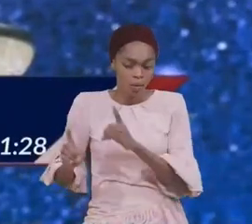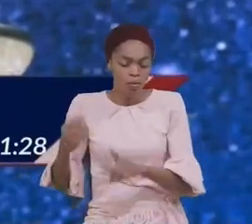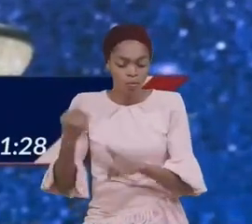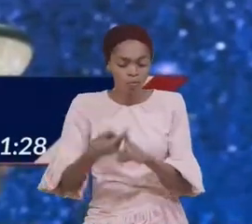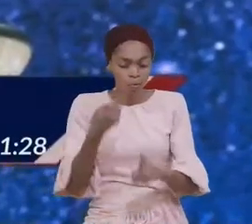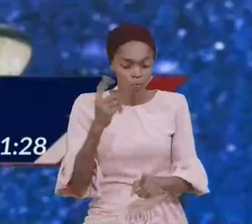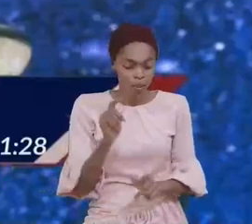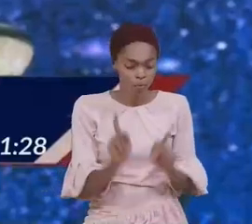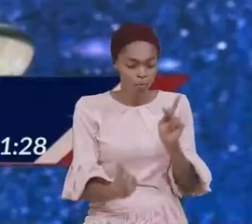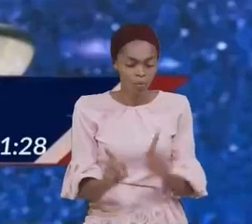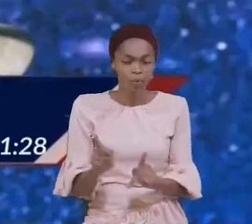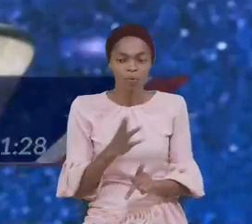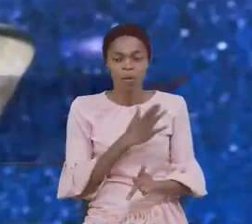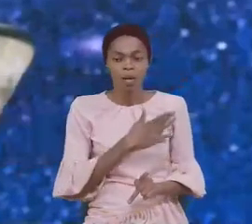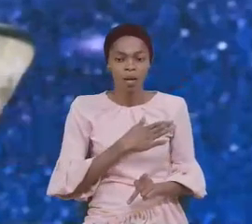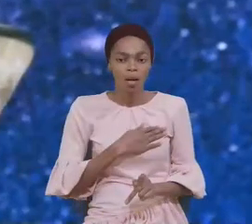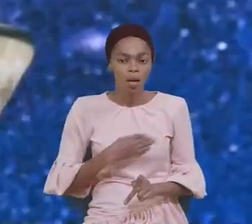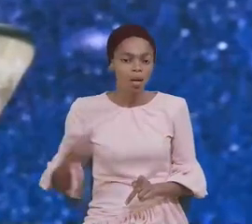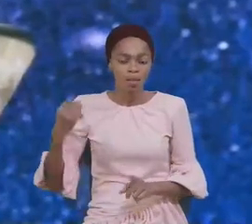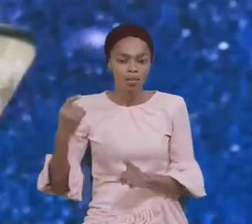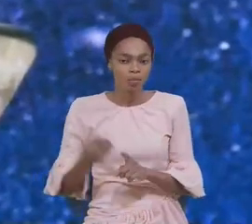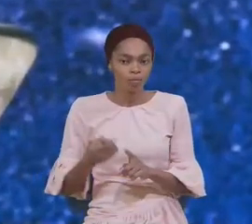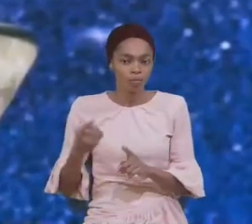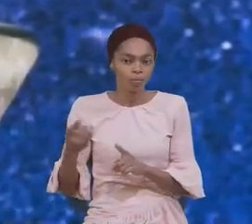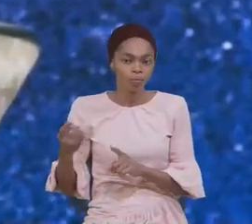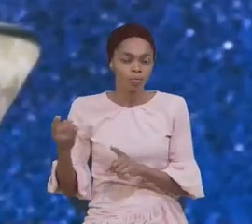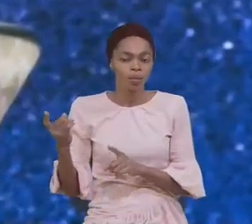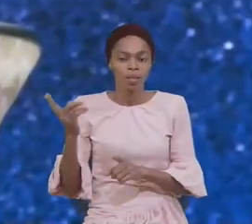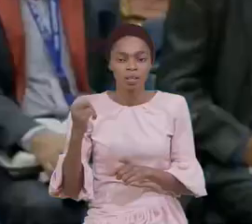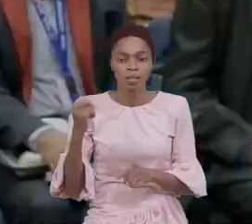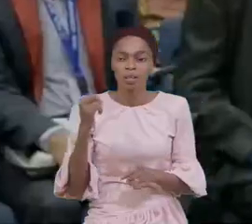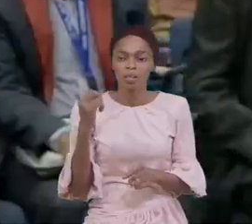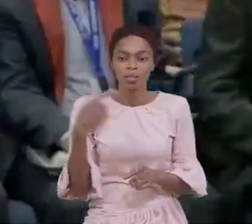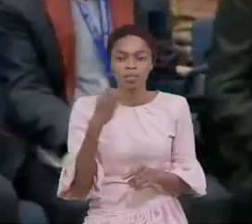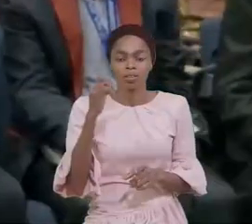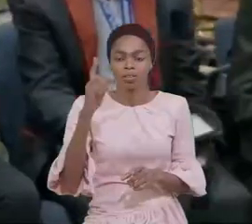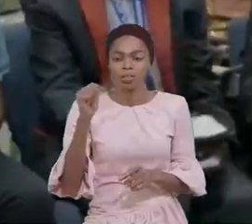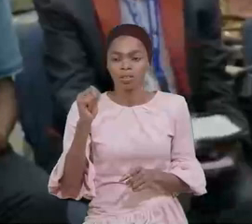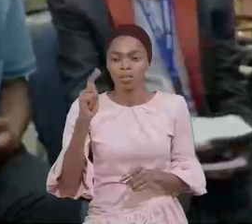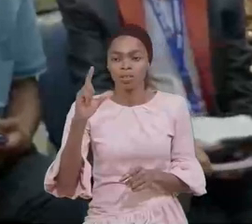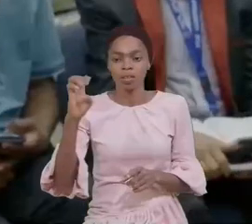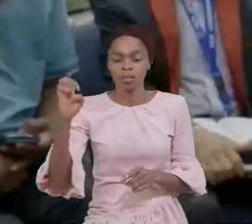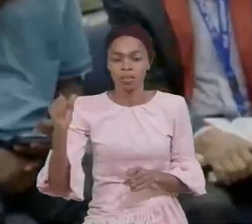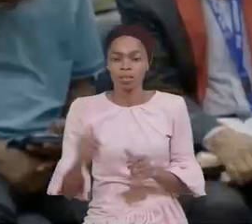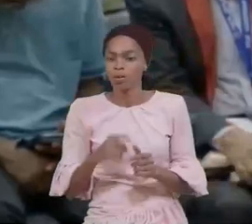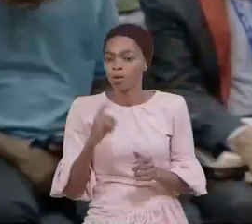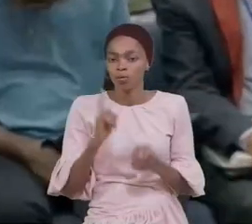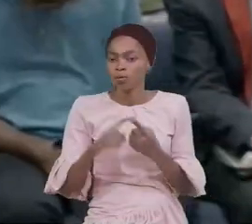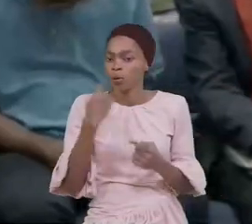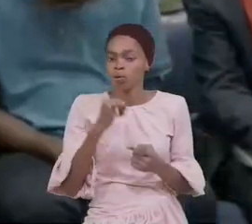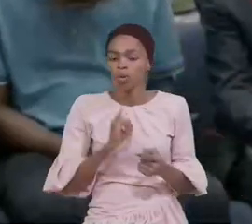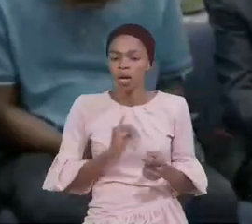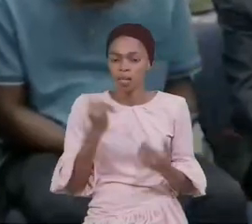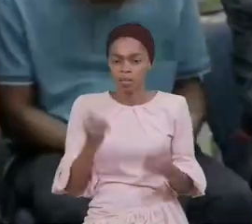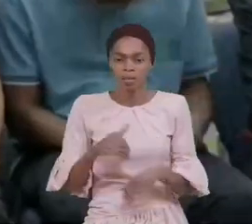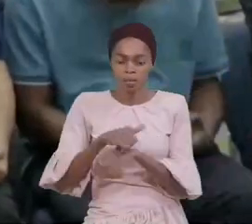ce peuple et du milieu des païens vers qui je t'envoie. Qu'est-ce qu'il devait faire?